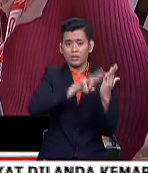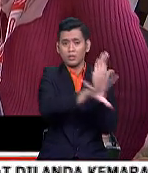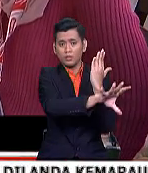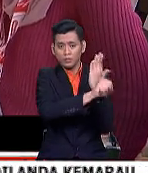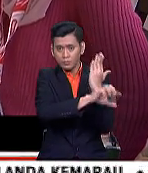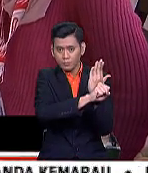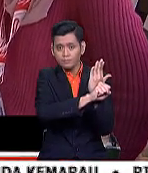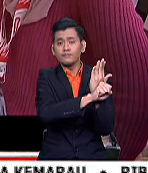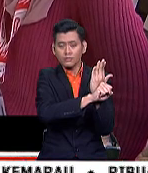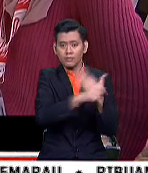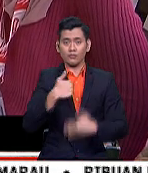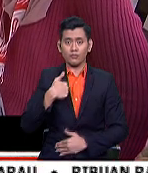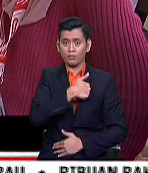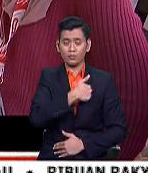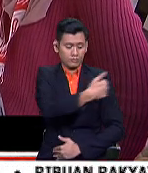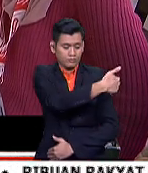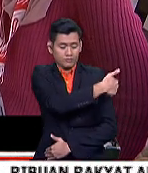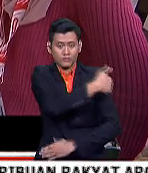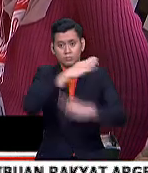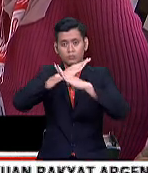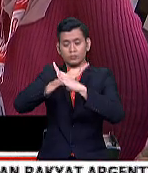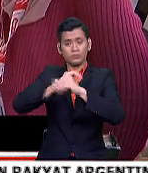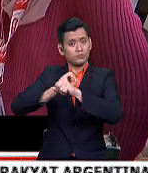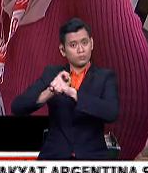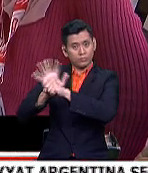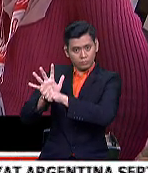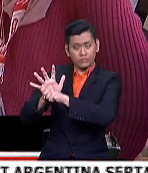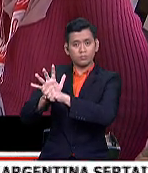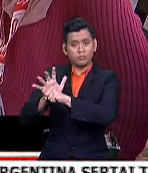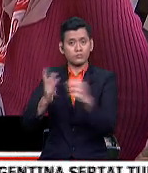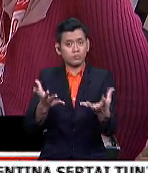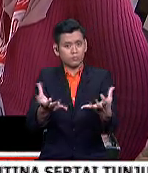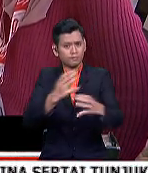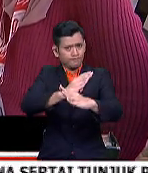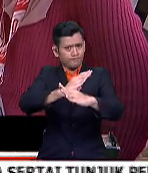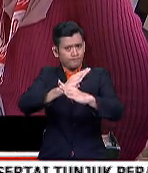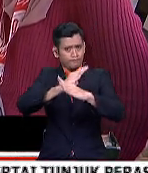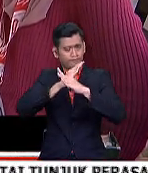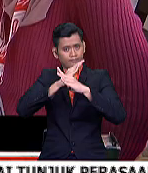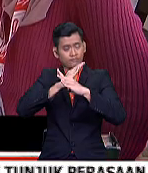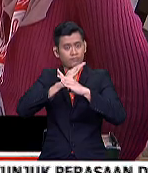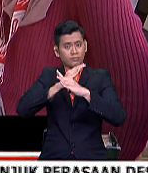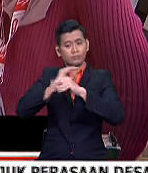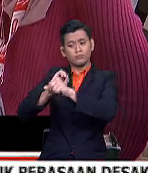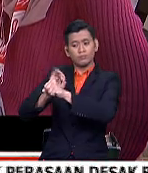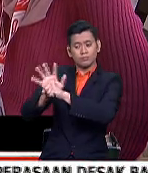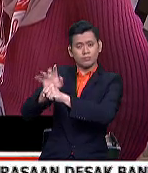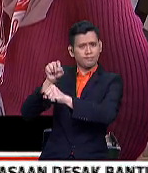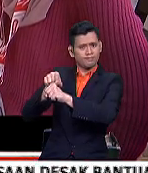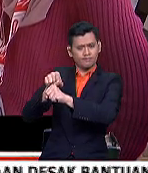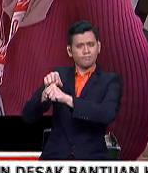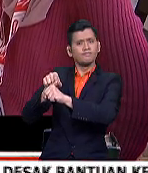apa seperti KBC ni kan untuk untuk kita apa perangi apa COVID-19 ni